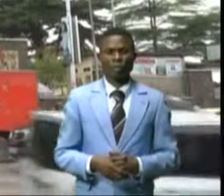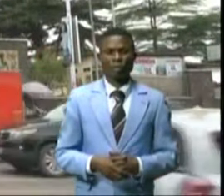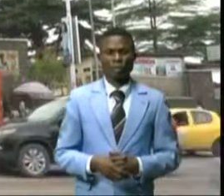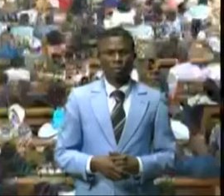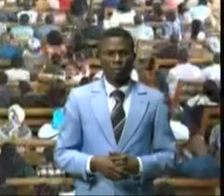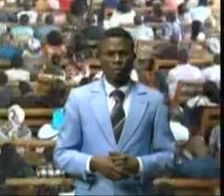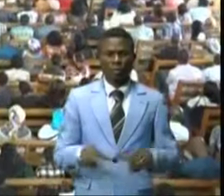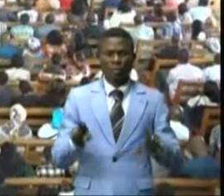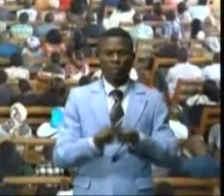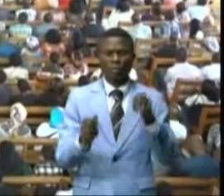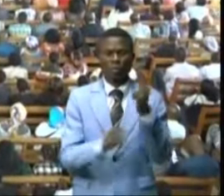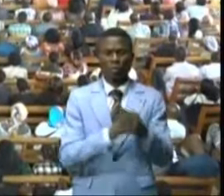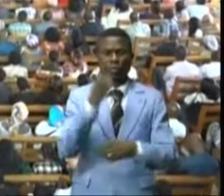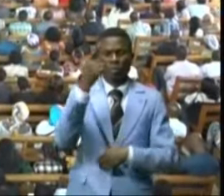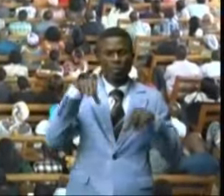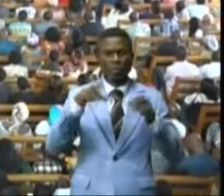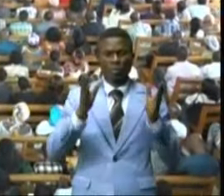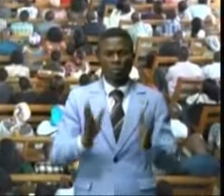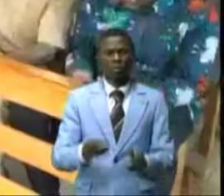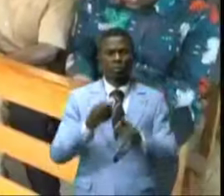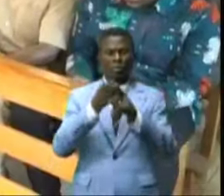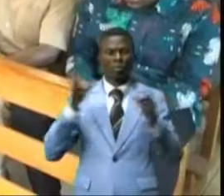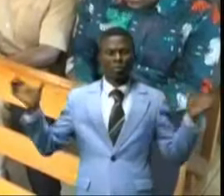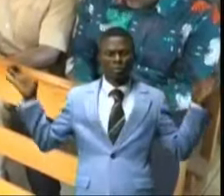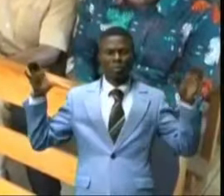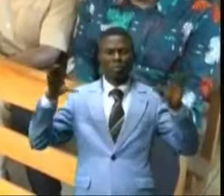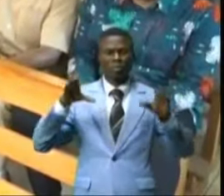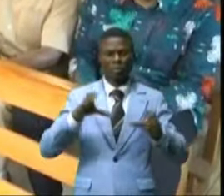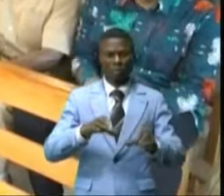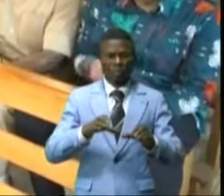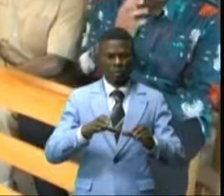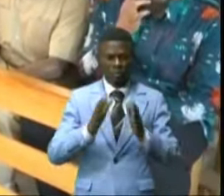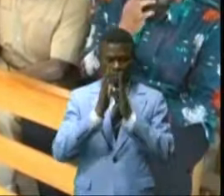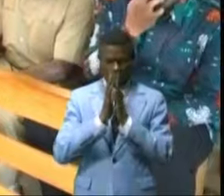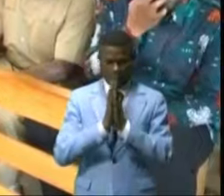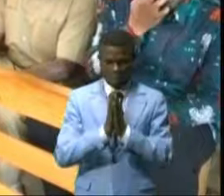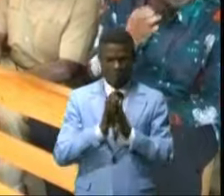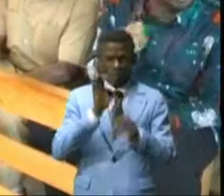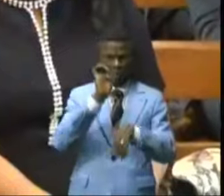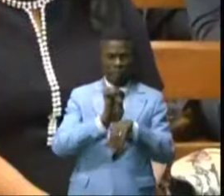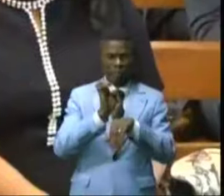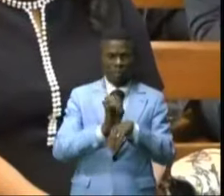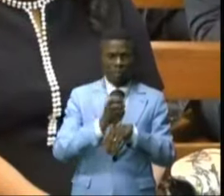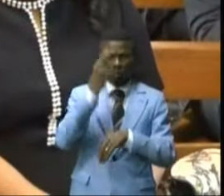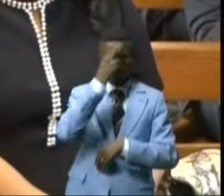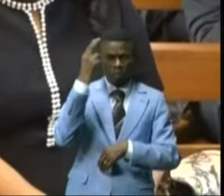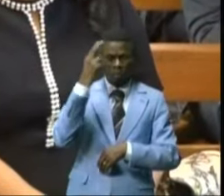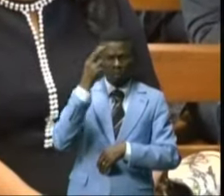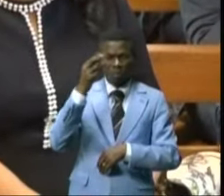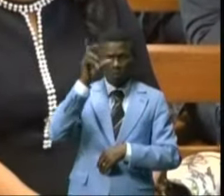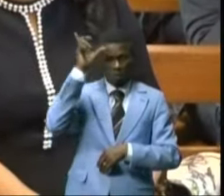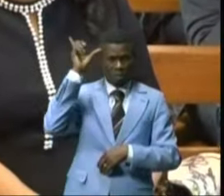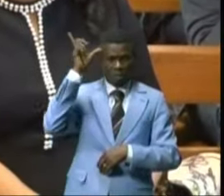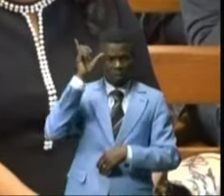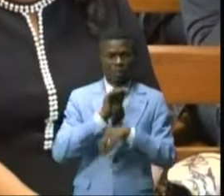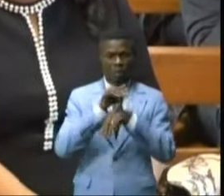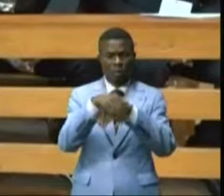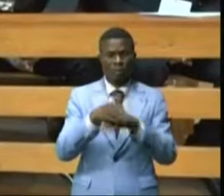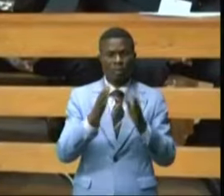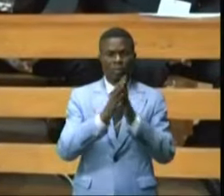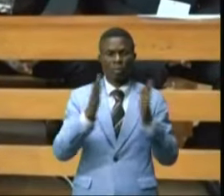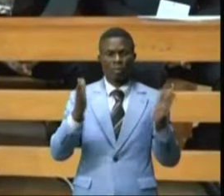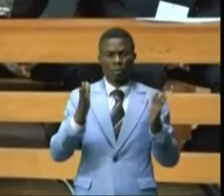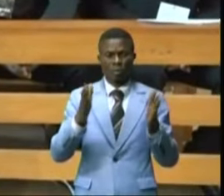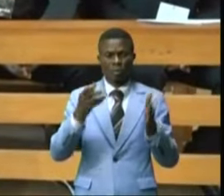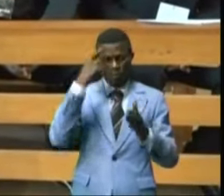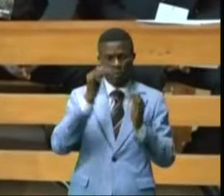Comme un seul homme, les Congolais venus de tous bords ont convergé vers la cathédrale Notre-Dame du Congo pour prendre part à cette messe